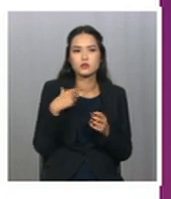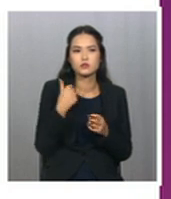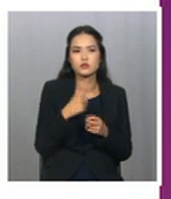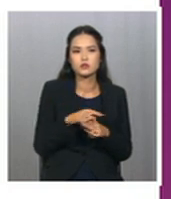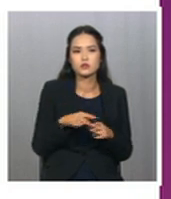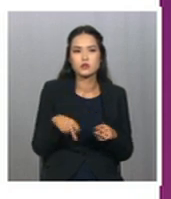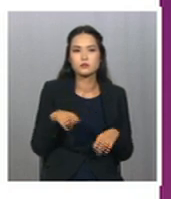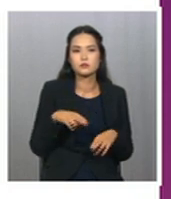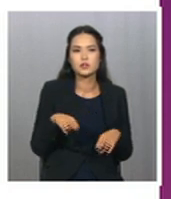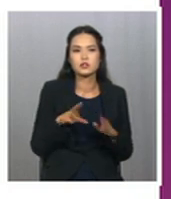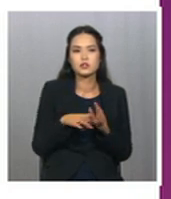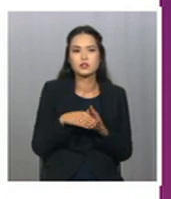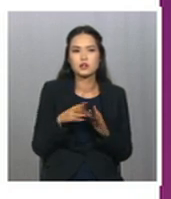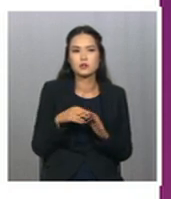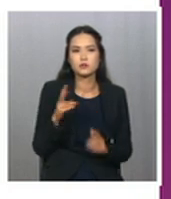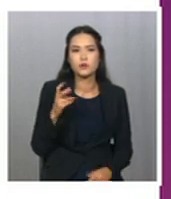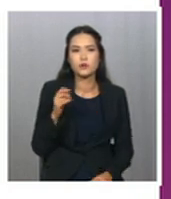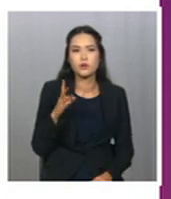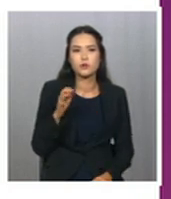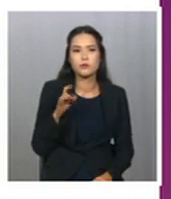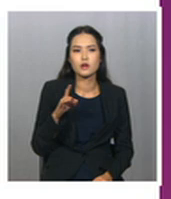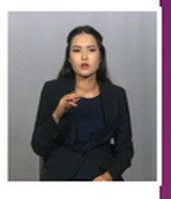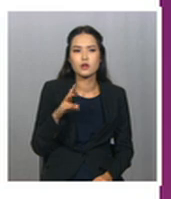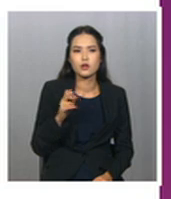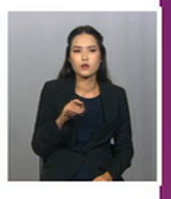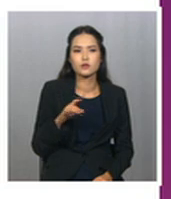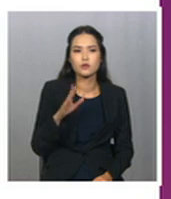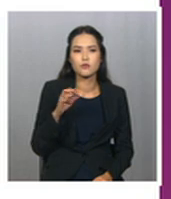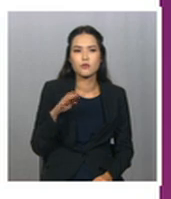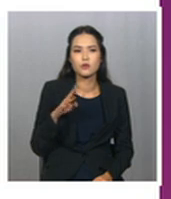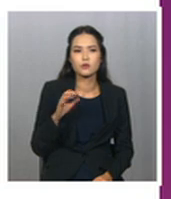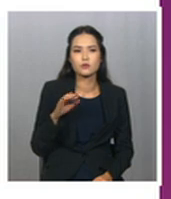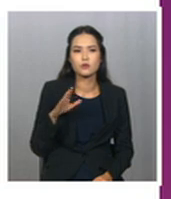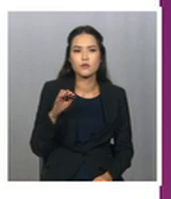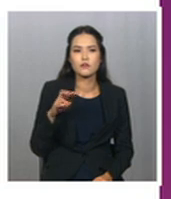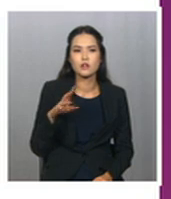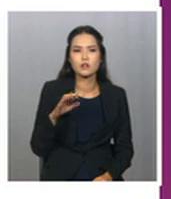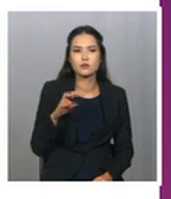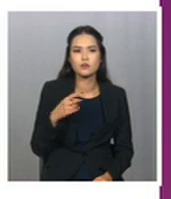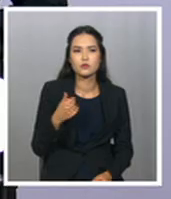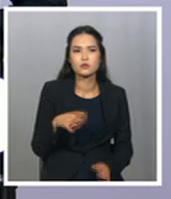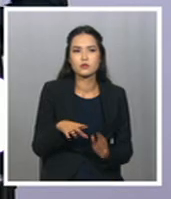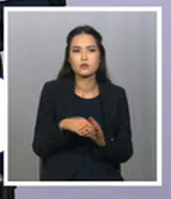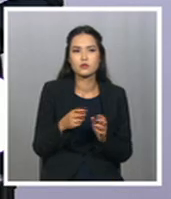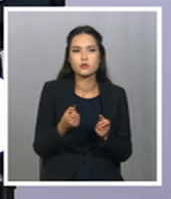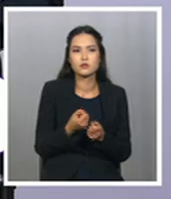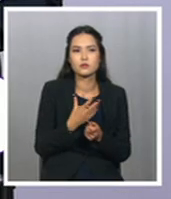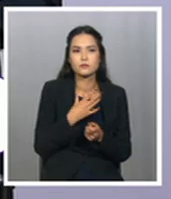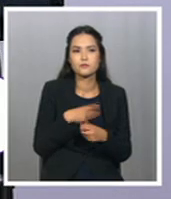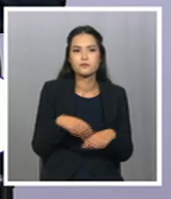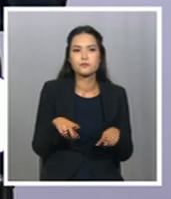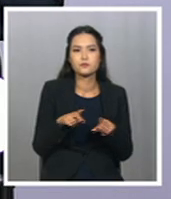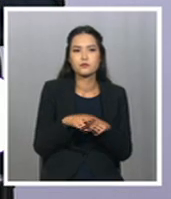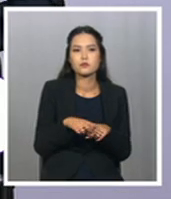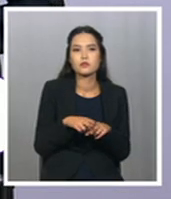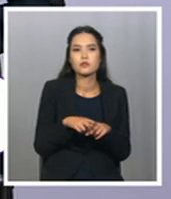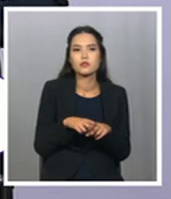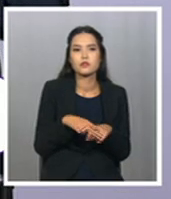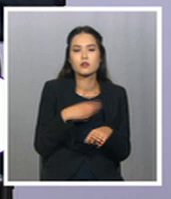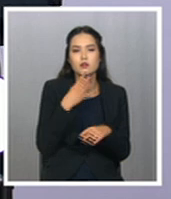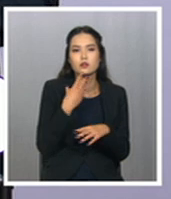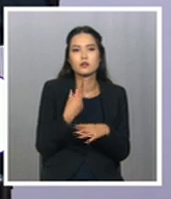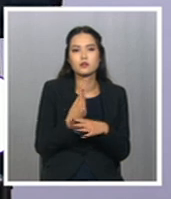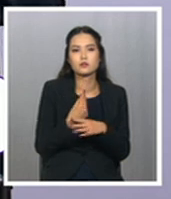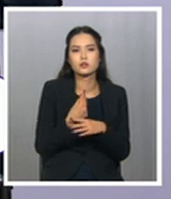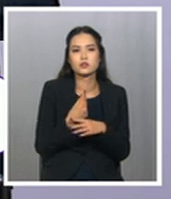1912 жылы президенттік сайлауда Вудро Вильсонның кандидатурасын қолдаған болады. Яғни ол өзінің